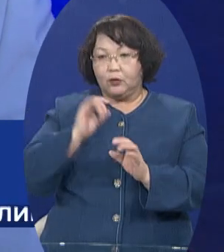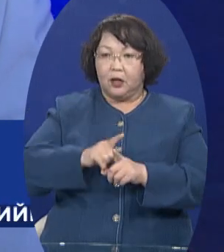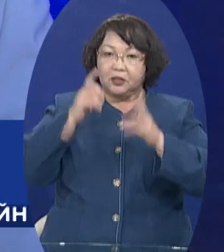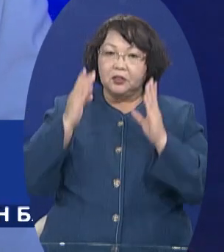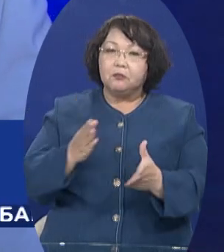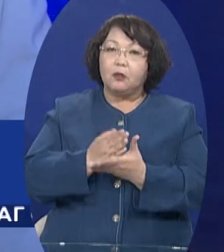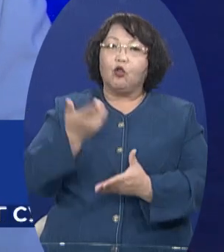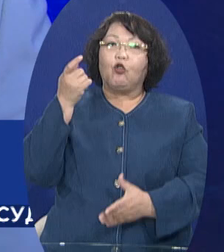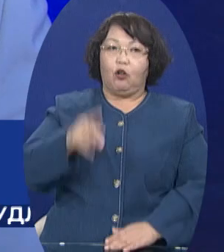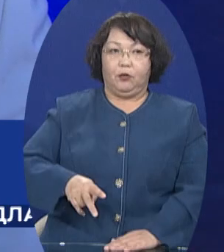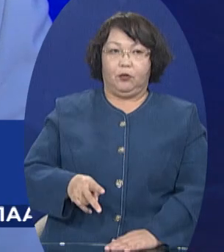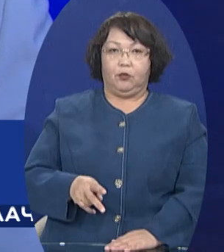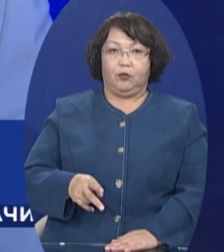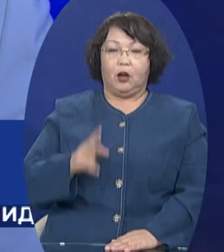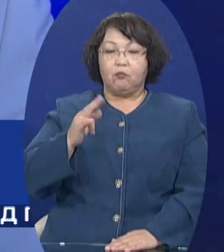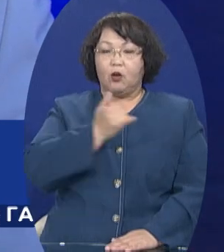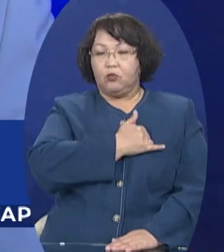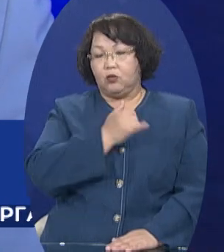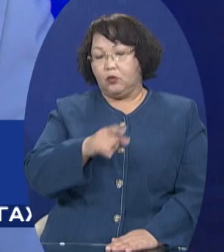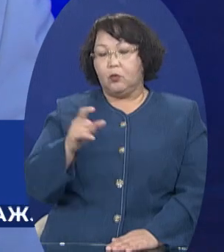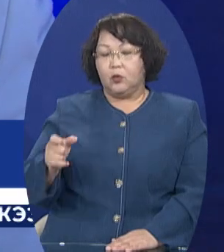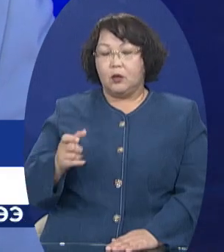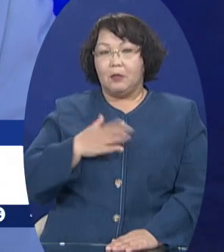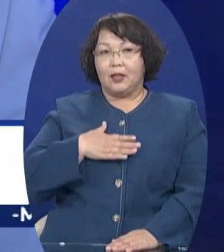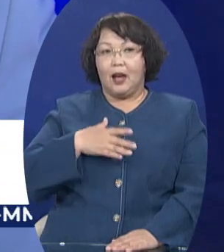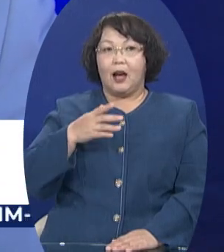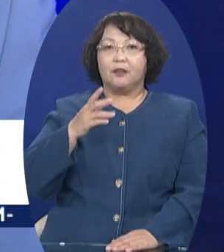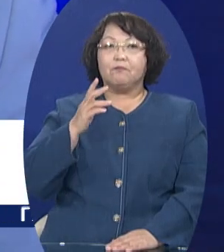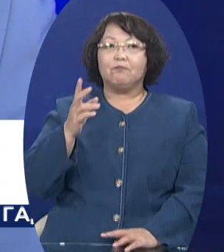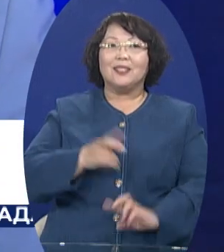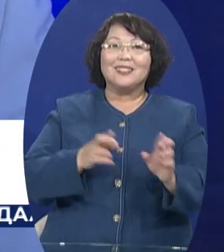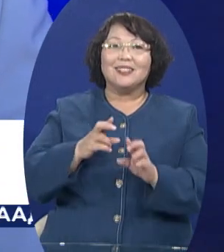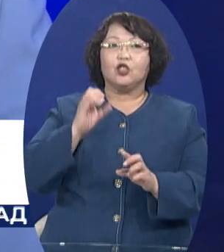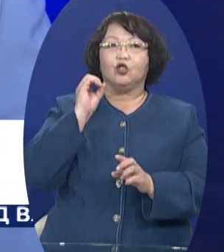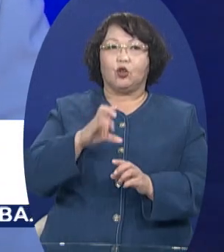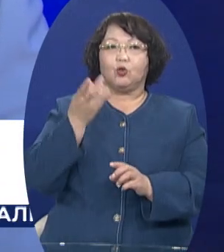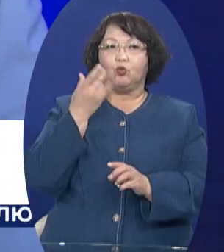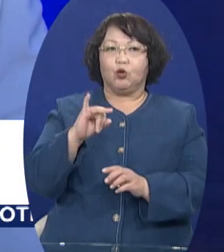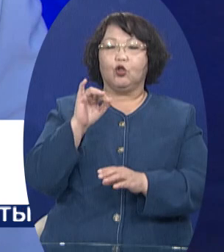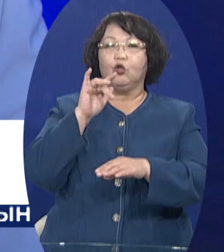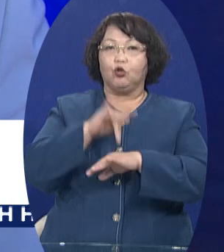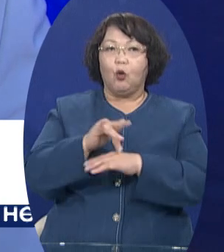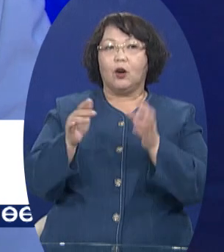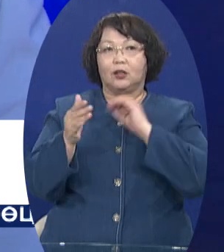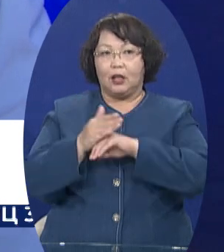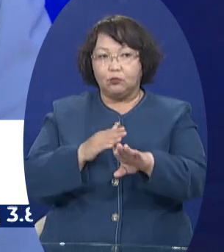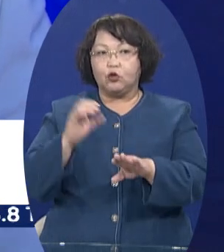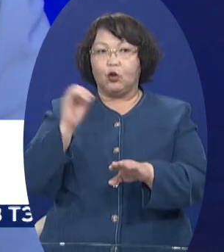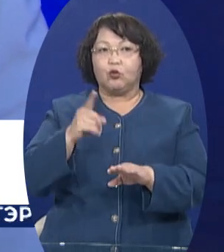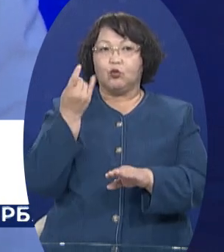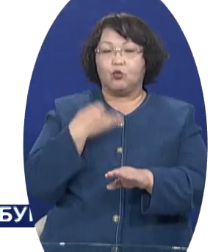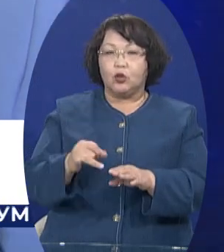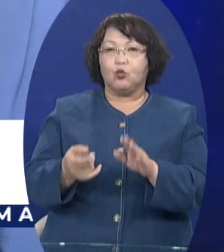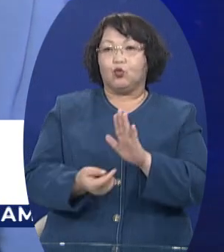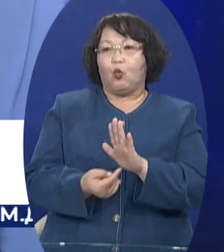одоо компаниуд одоо манай одоо бизнесийн ёс зүйн төвөр дамжуулан одоо ёс зүйн үндсэн ойлголтуудыг авах